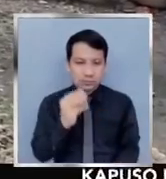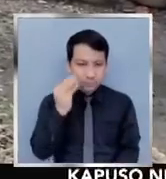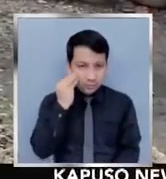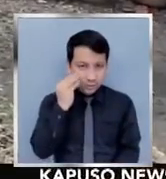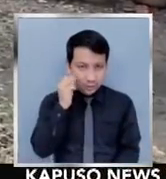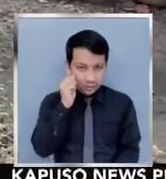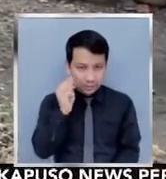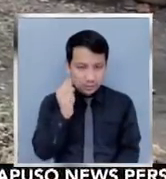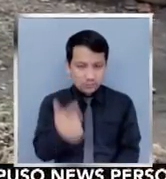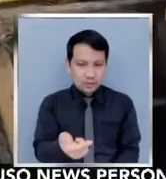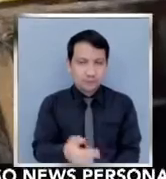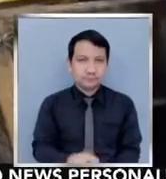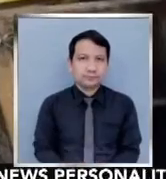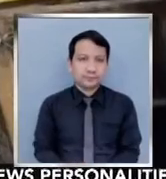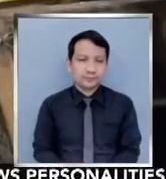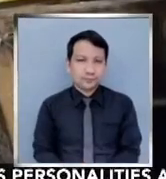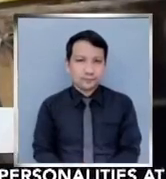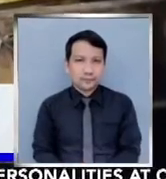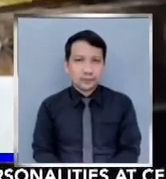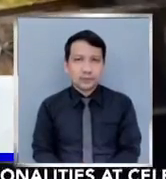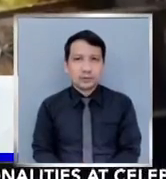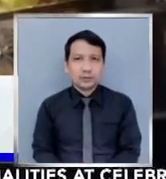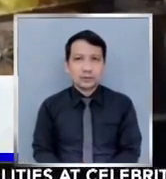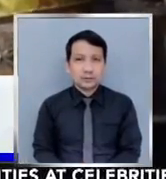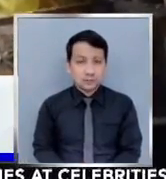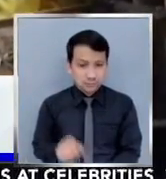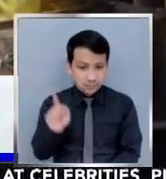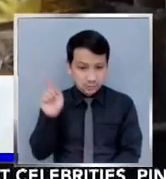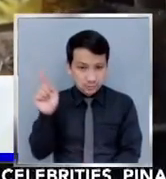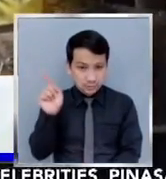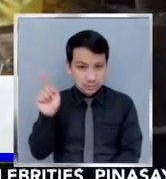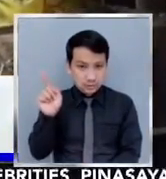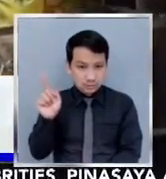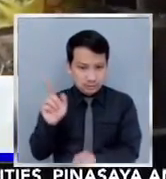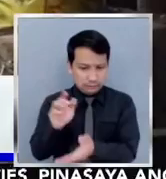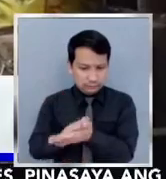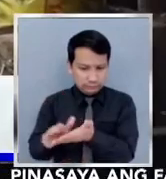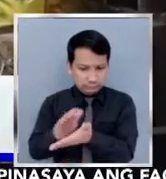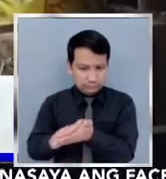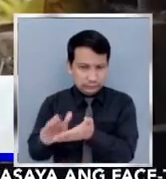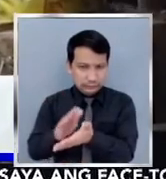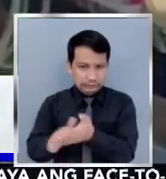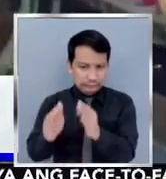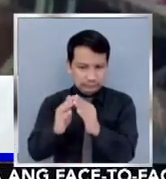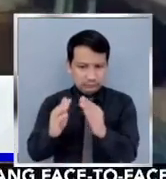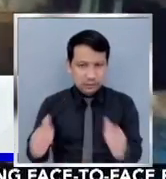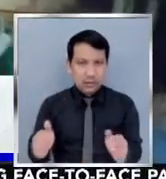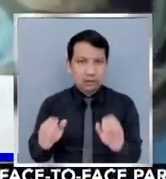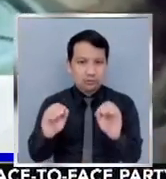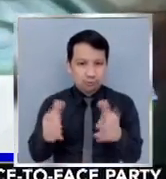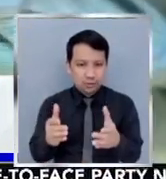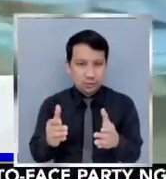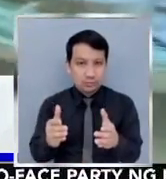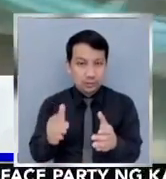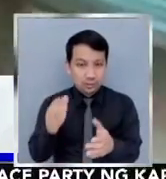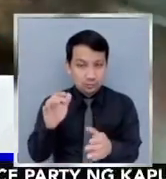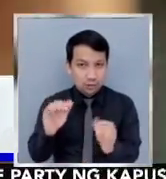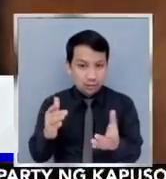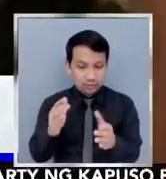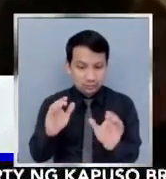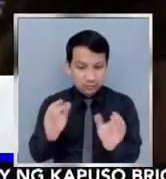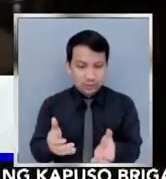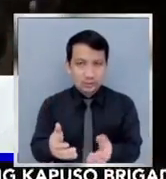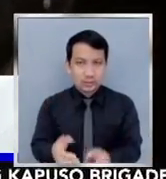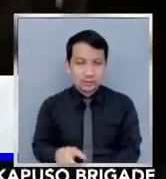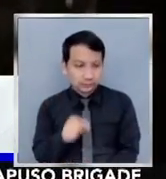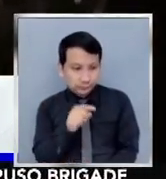Todo linis ng kanilang bahay ang magkapatid na Jelmar at Jerry nitong weekend habang walang pasok. Partikular na sinilip ang mga sisidlan